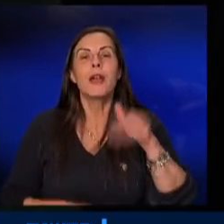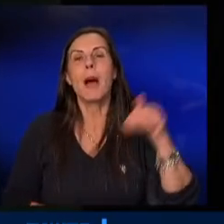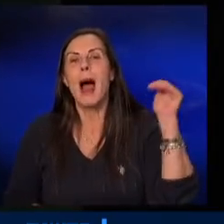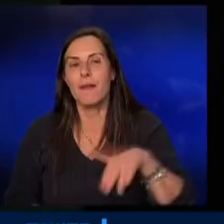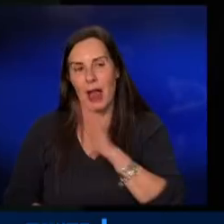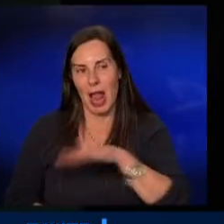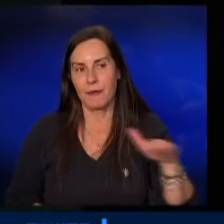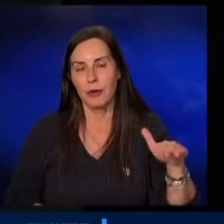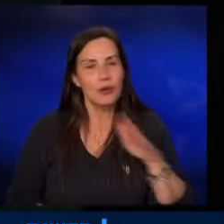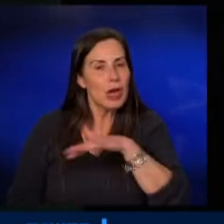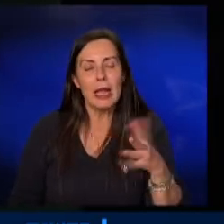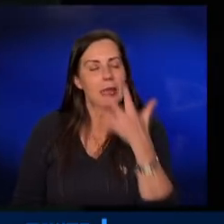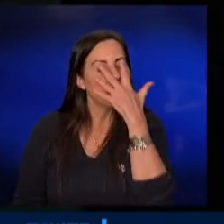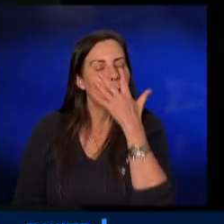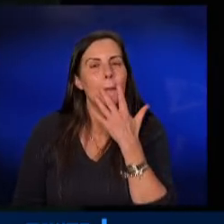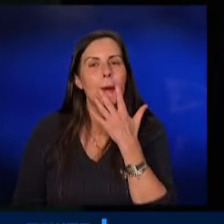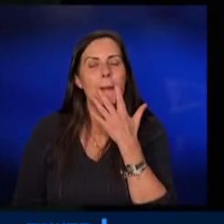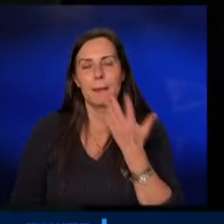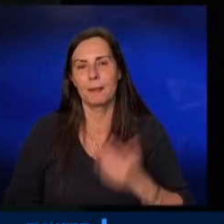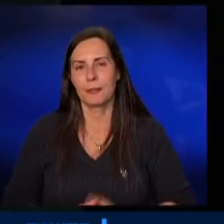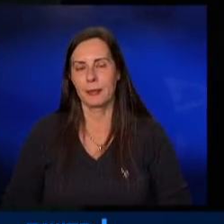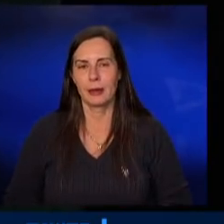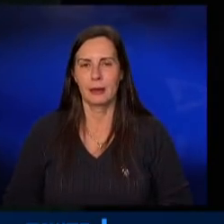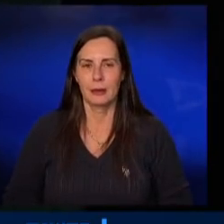וזה מגיע לאלפים של בני נוער,